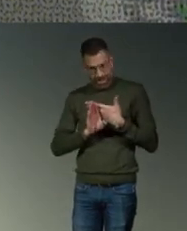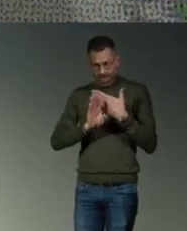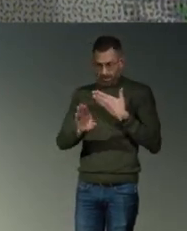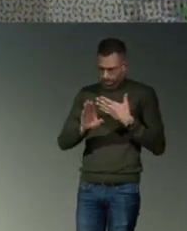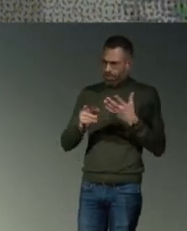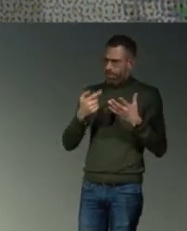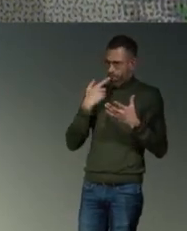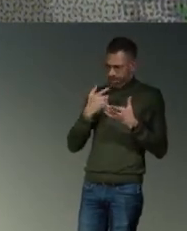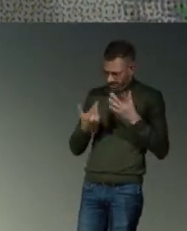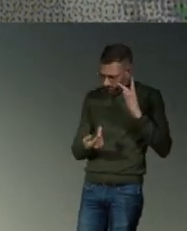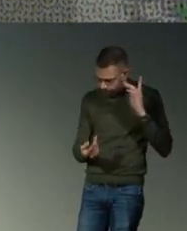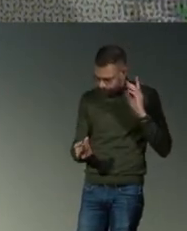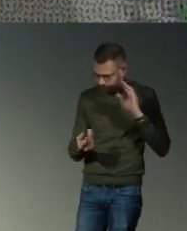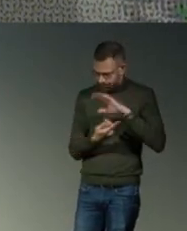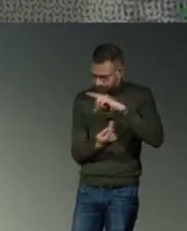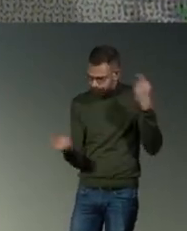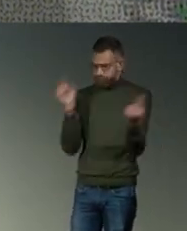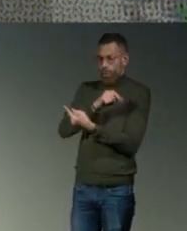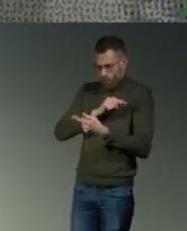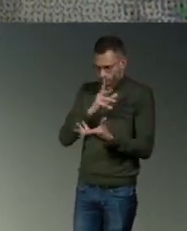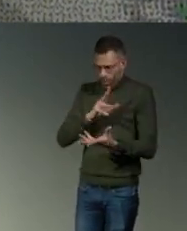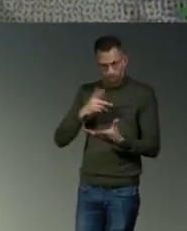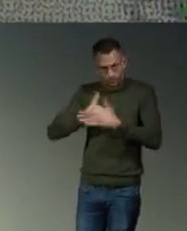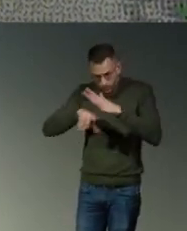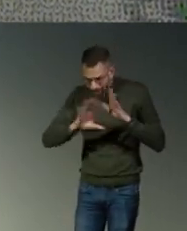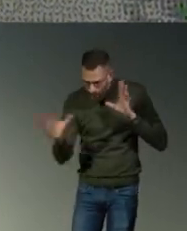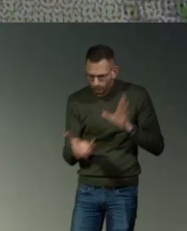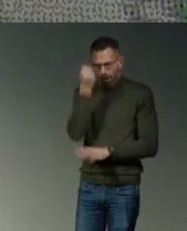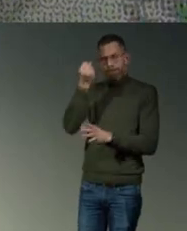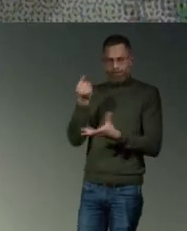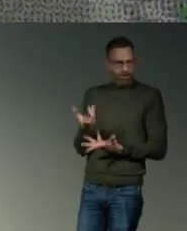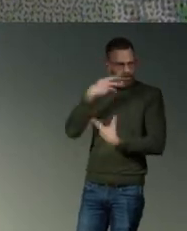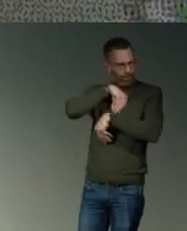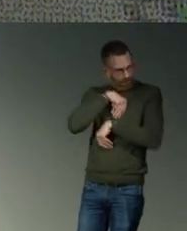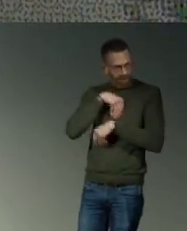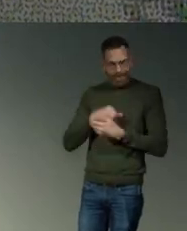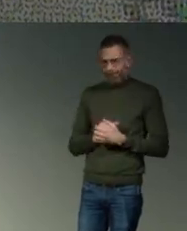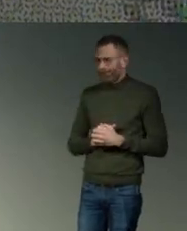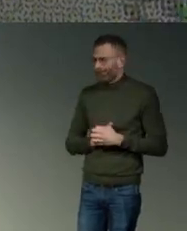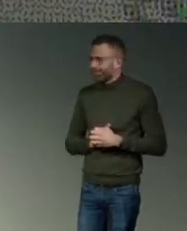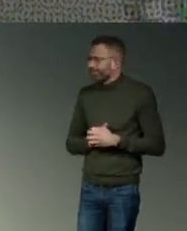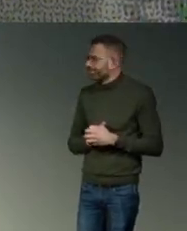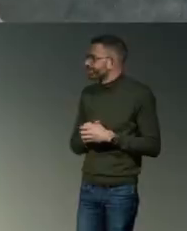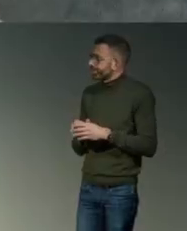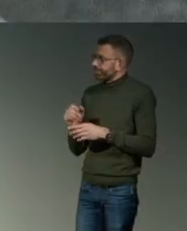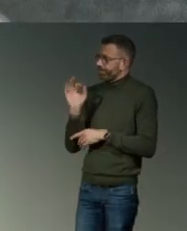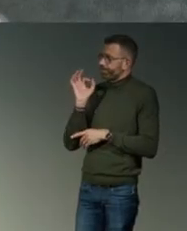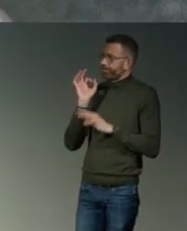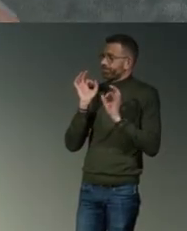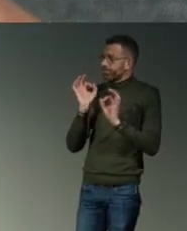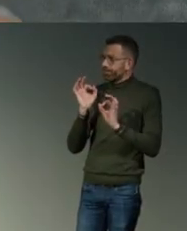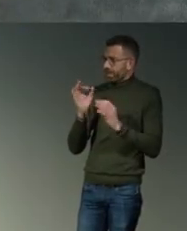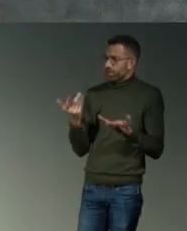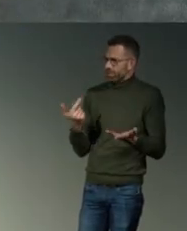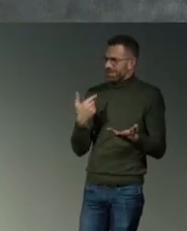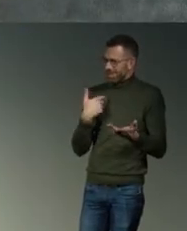ressaisir du langage dans un geste de réappropriation d'un langage qui nous est confisqué, en quelque sorte. Oui, j'essaye aussi